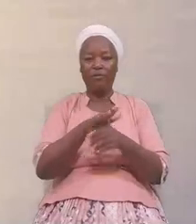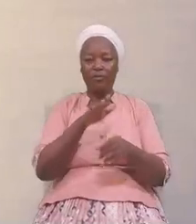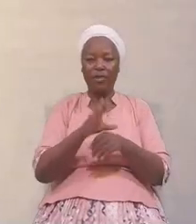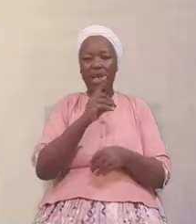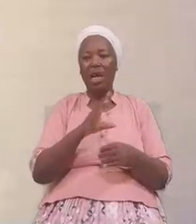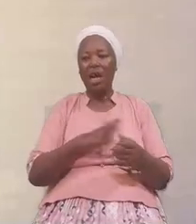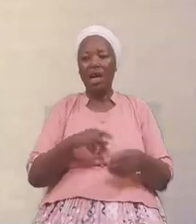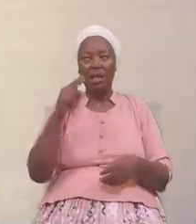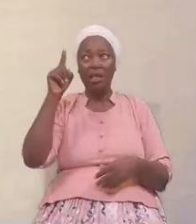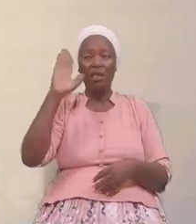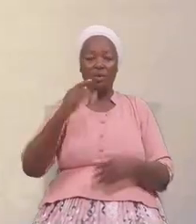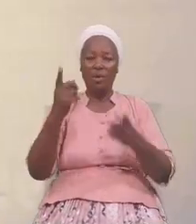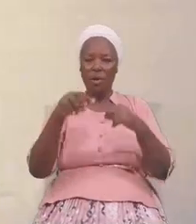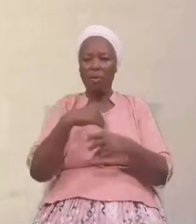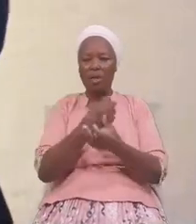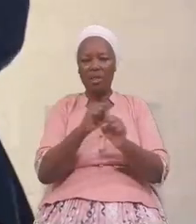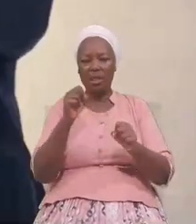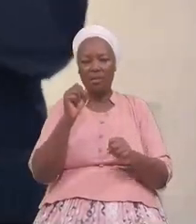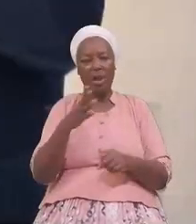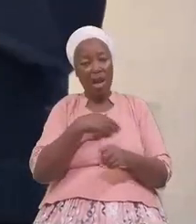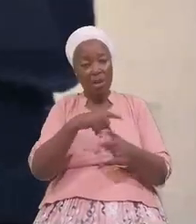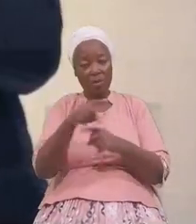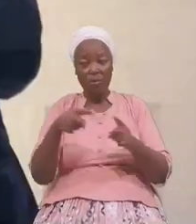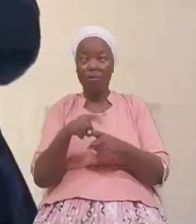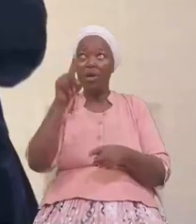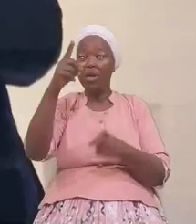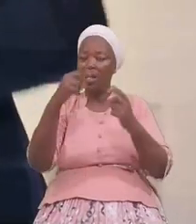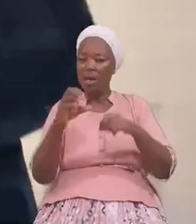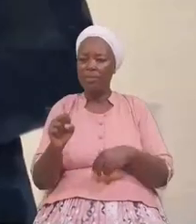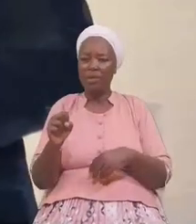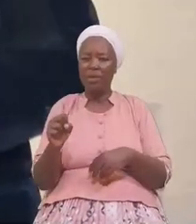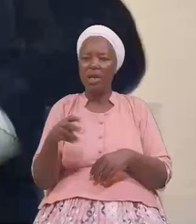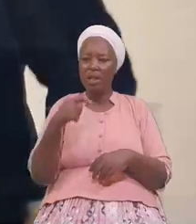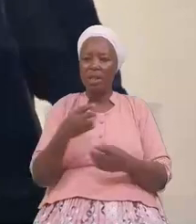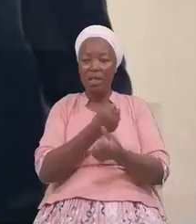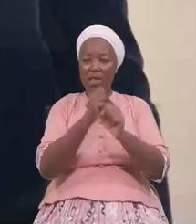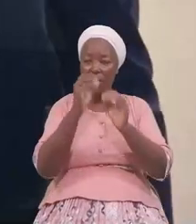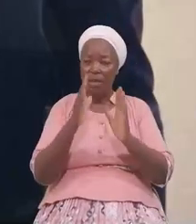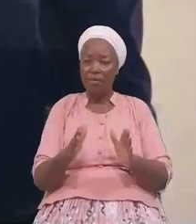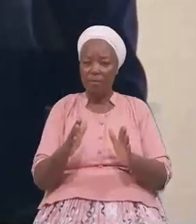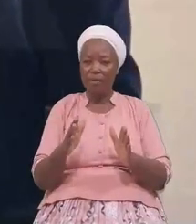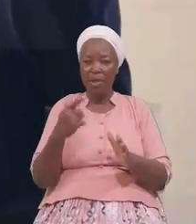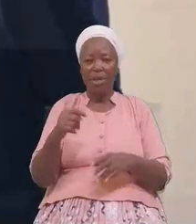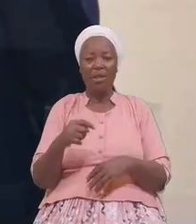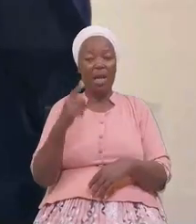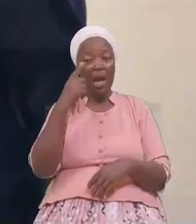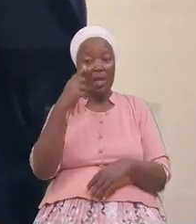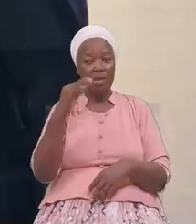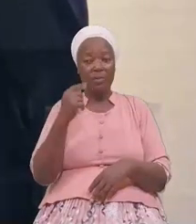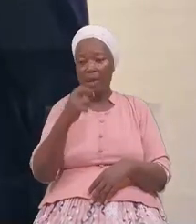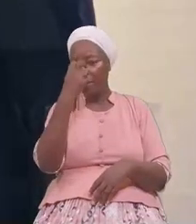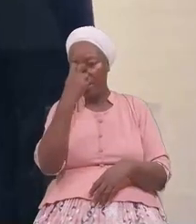et te sauvera. Et quand il viendra, le sauveur, les yeux des aveugles